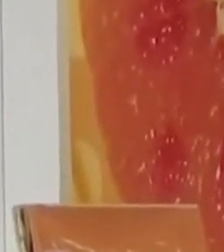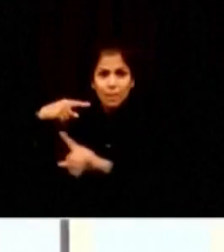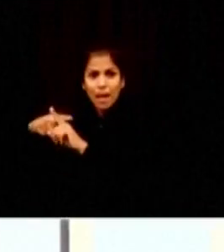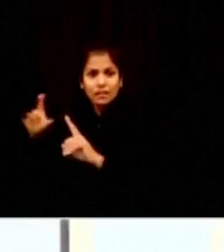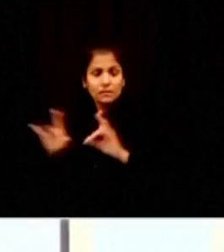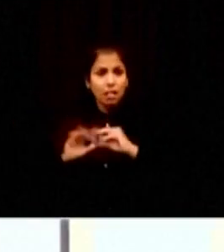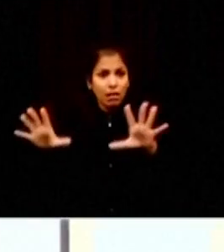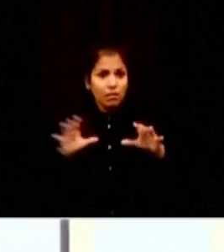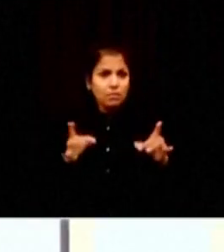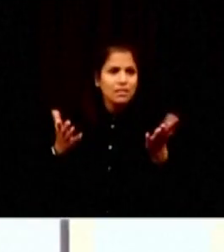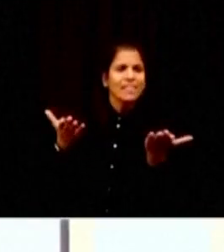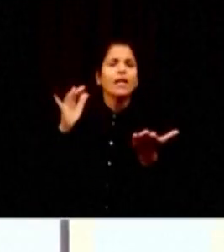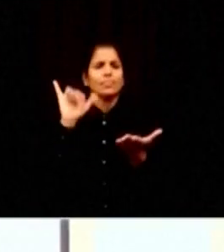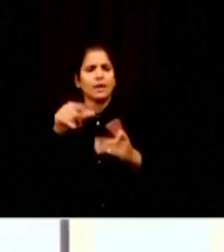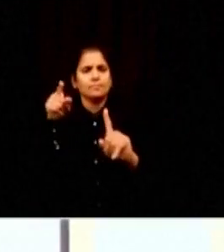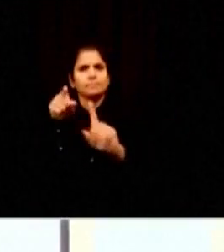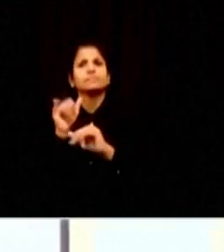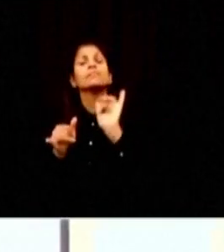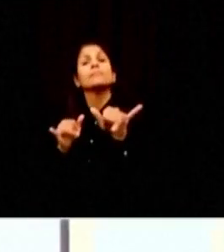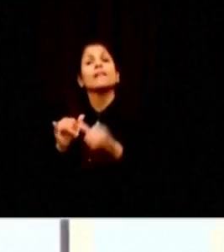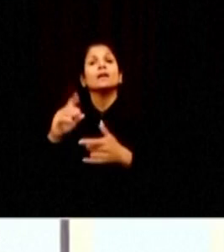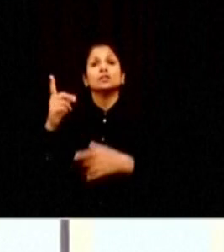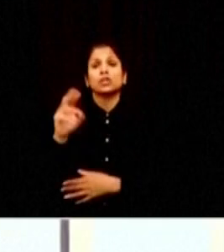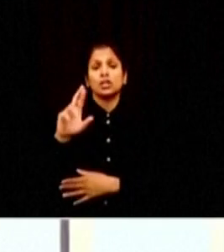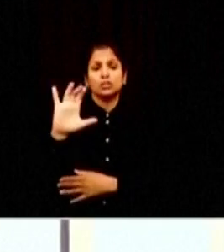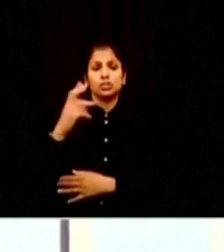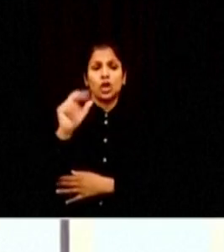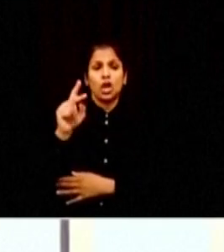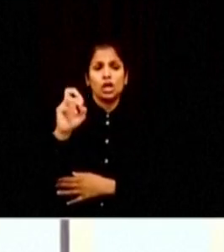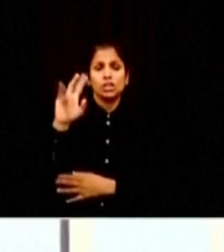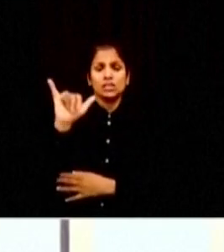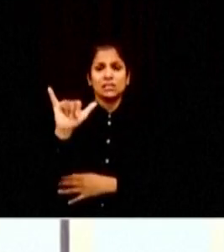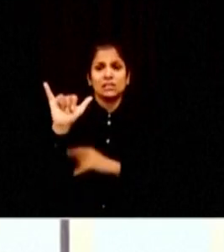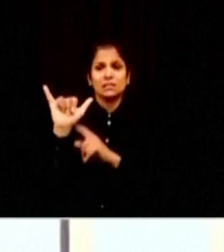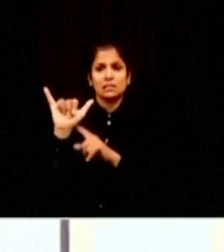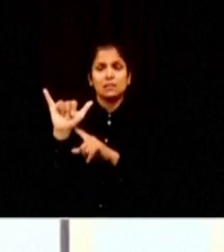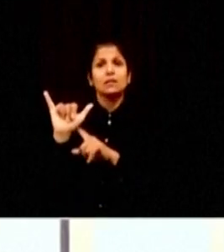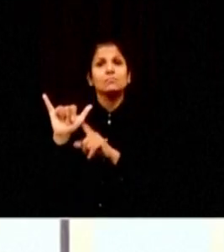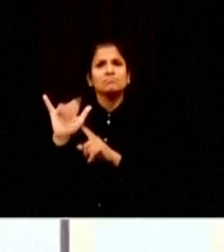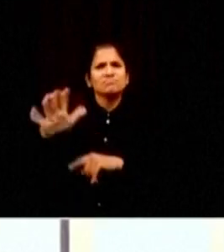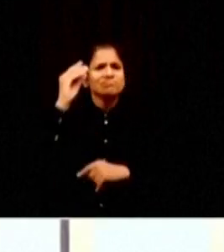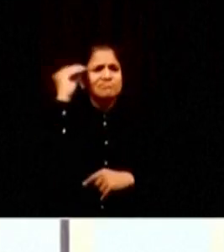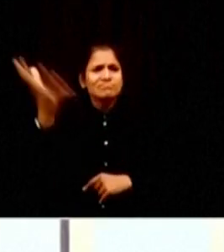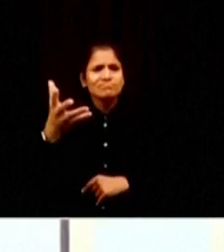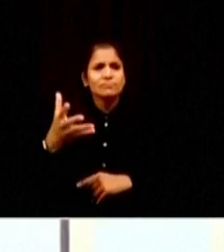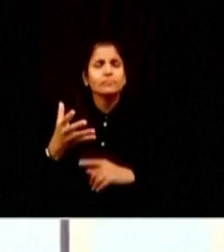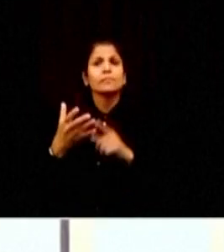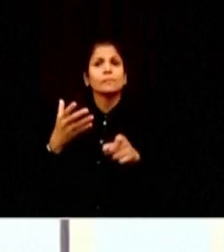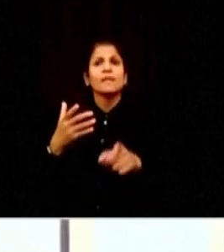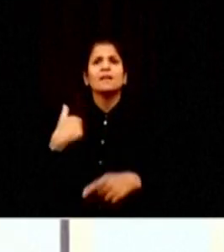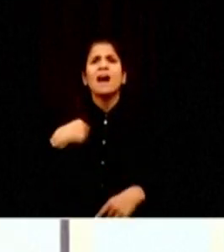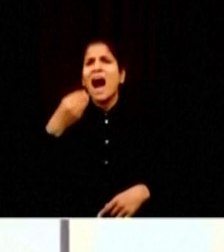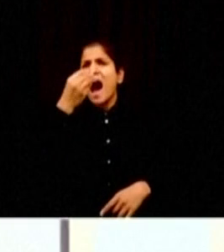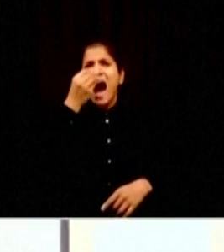növekszik. A vírus nem ismer határokat, sem földrajzit, sem ideológiait. A mi feladatunk,